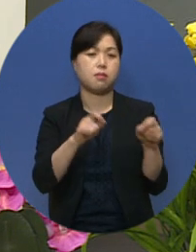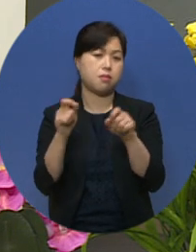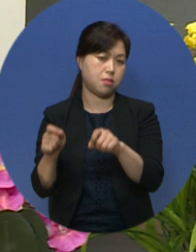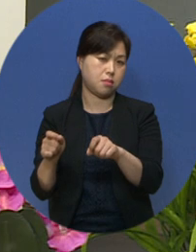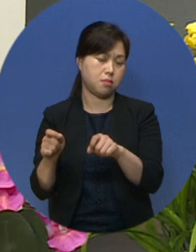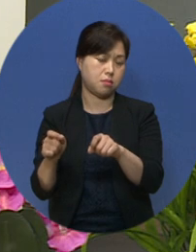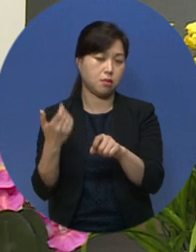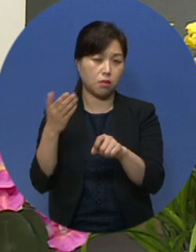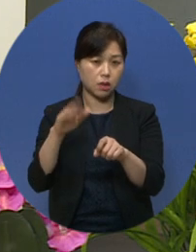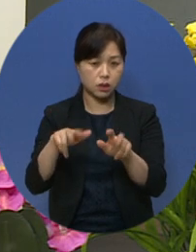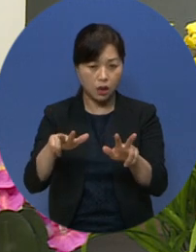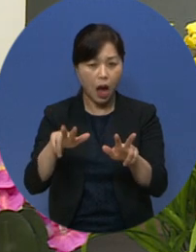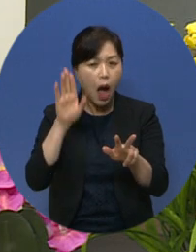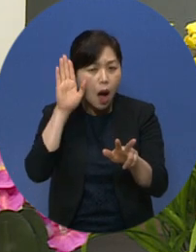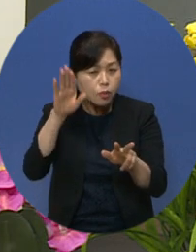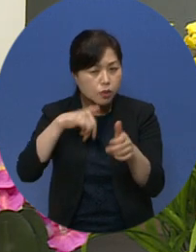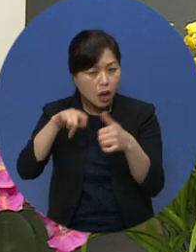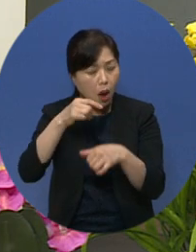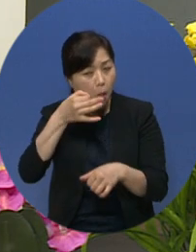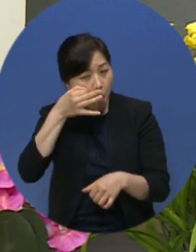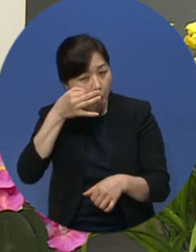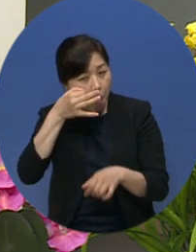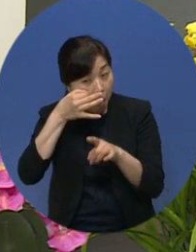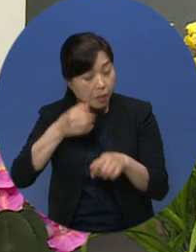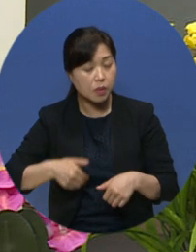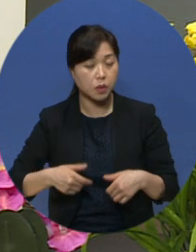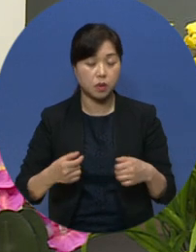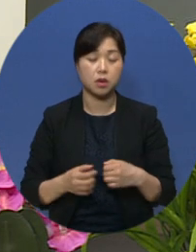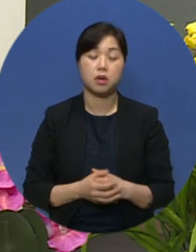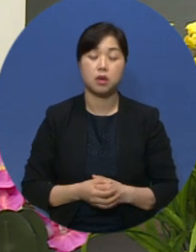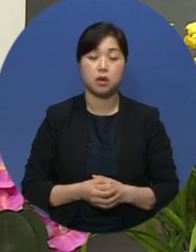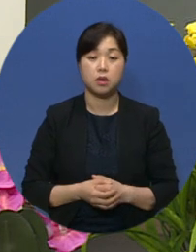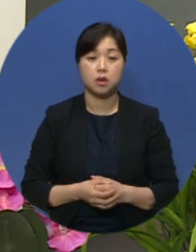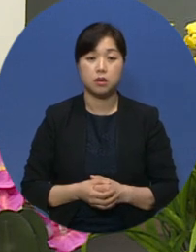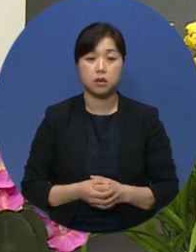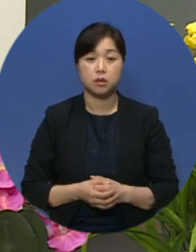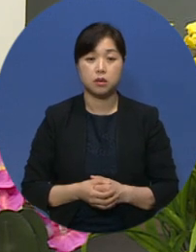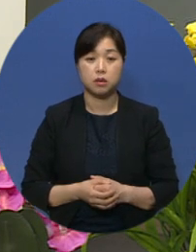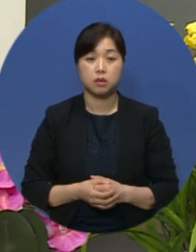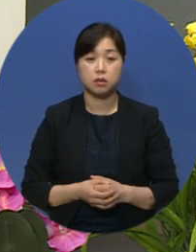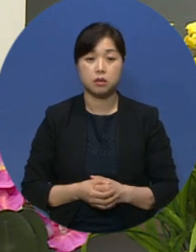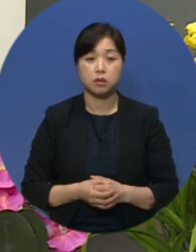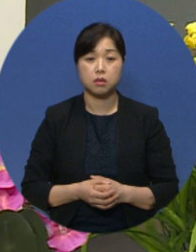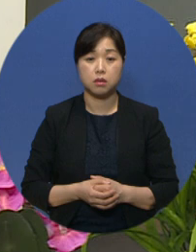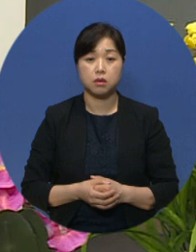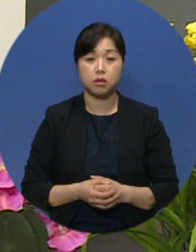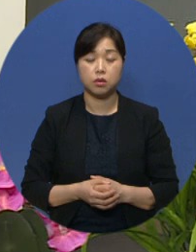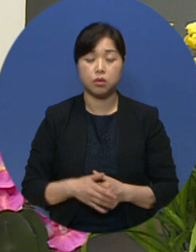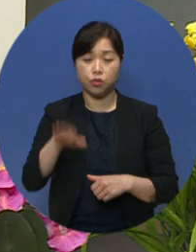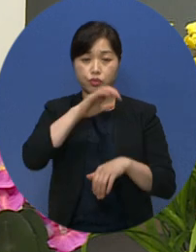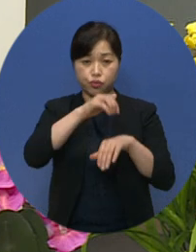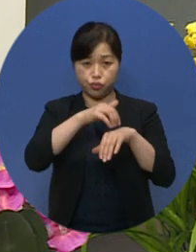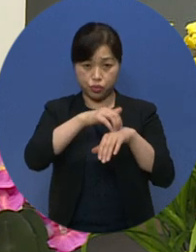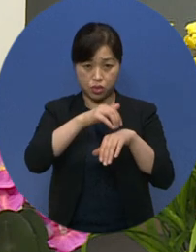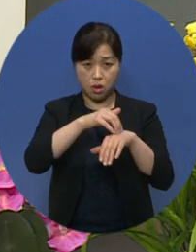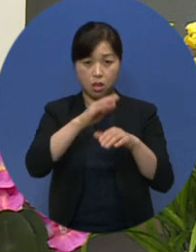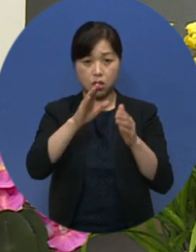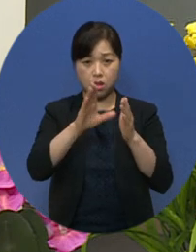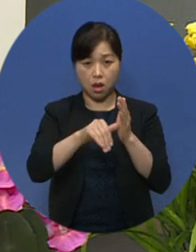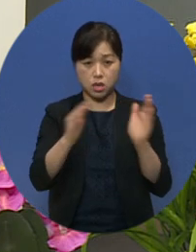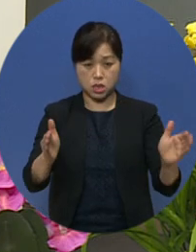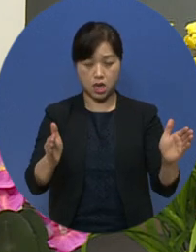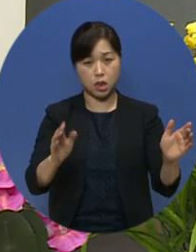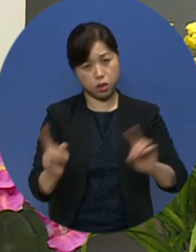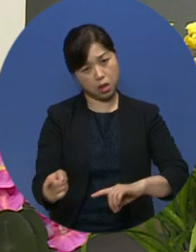가봐야 하는 거고 그런데 이제 그렇게 되면은 훈련에 지쳐 버릴 거 아니었던 긴장감을 가지고